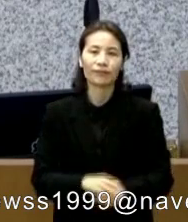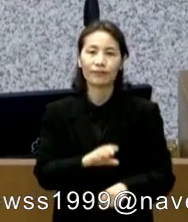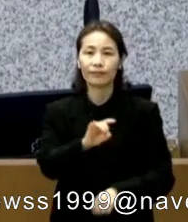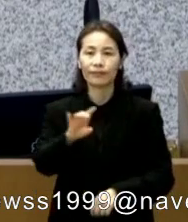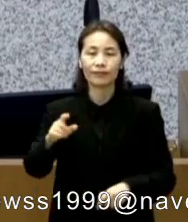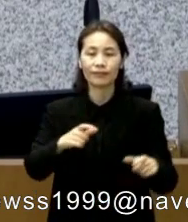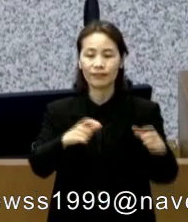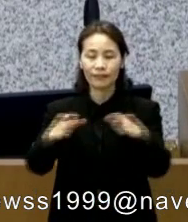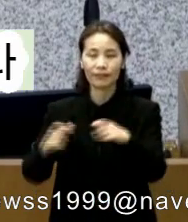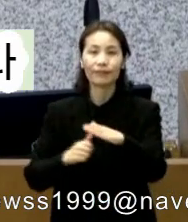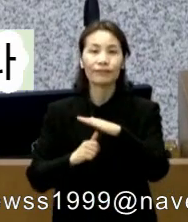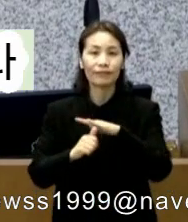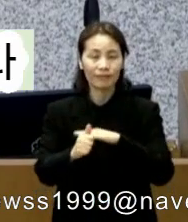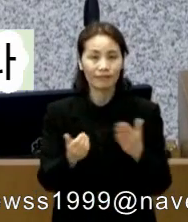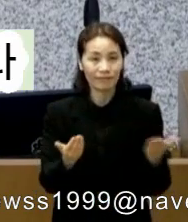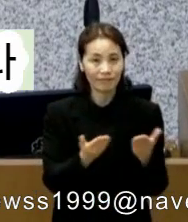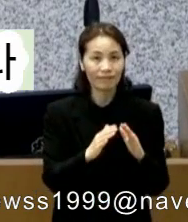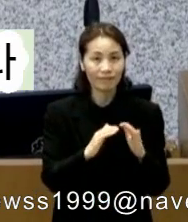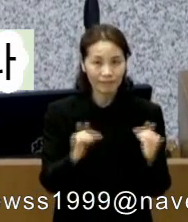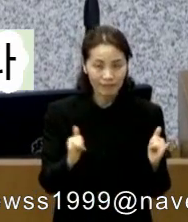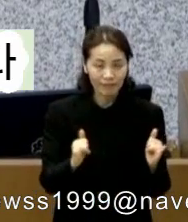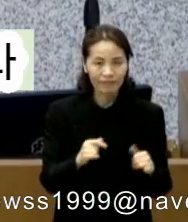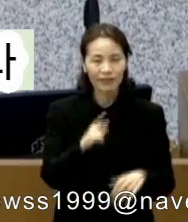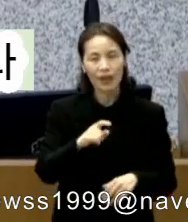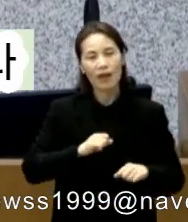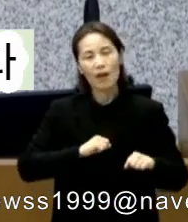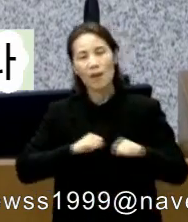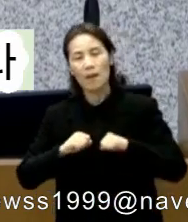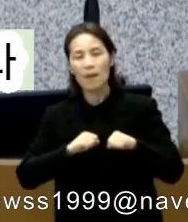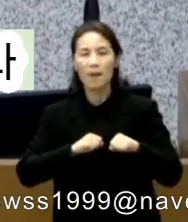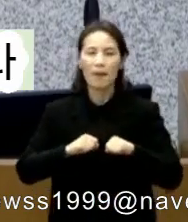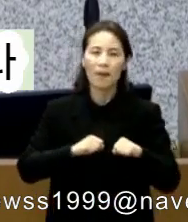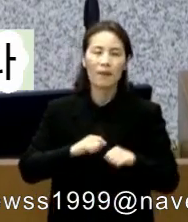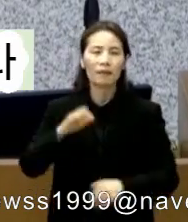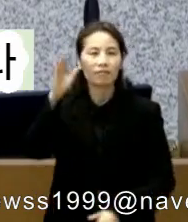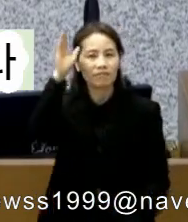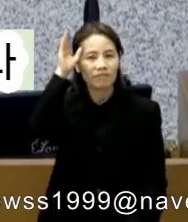대표하는 일꾼으로 성실하고 활발한 의정활동을 기대하겠습니다.